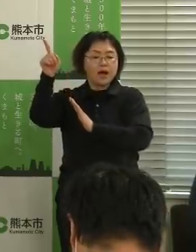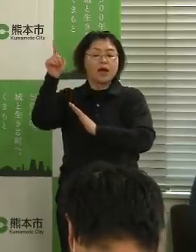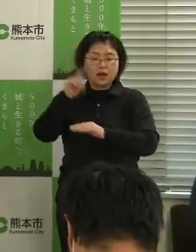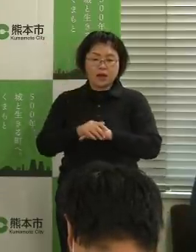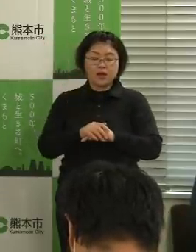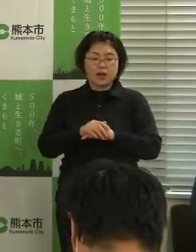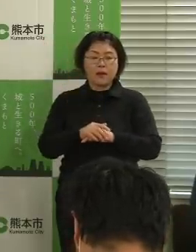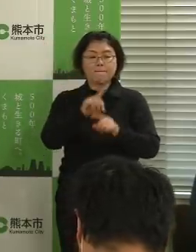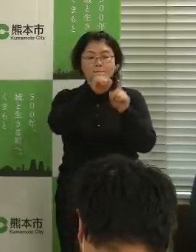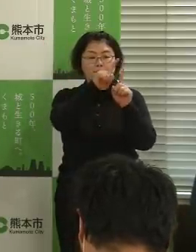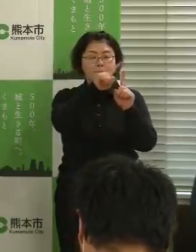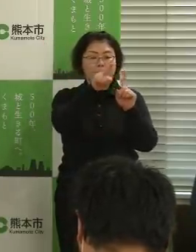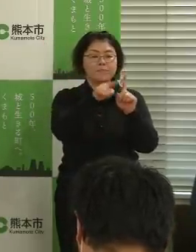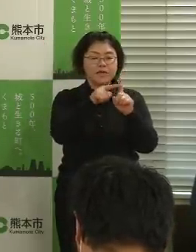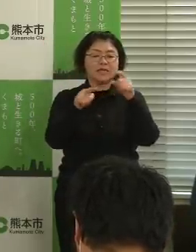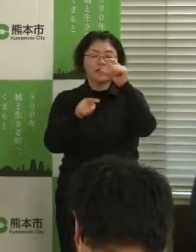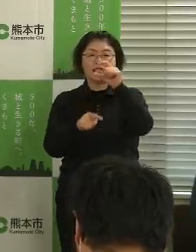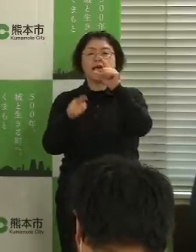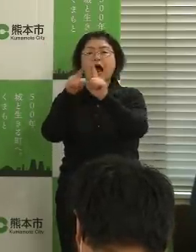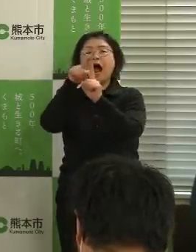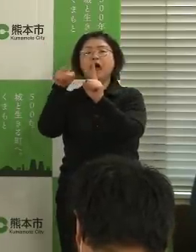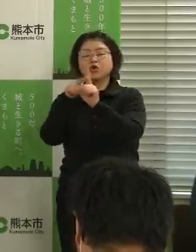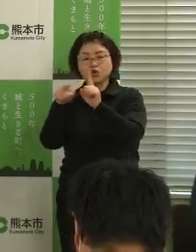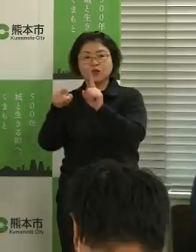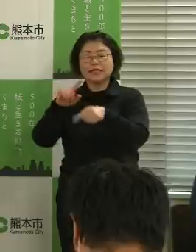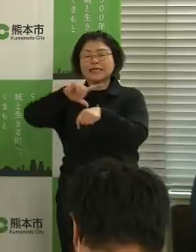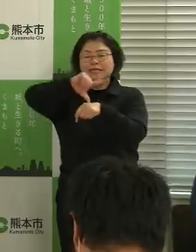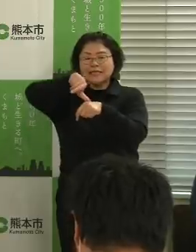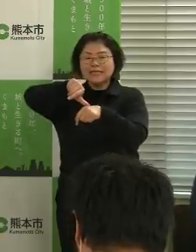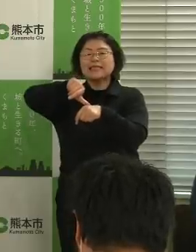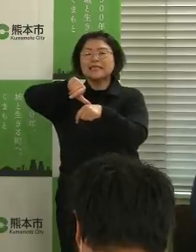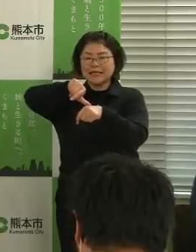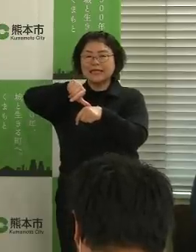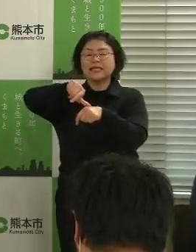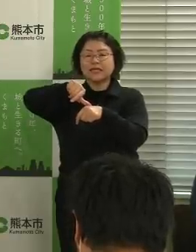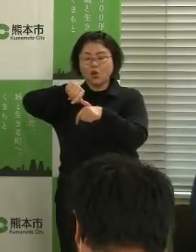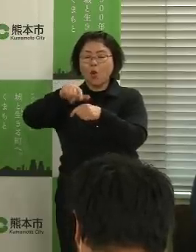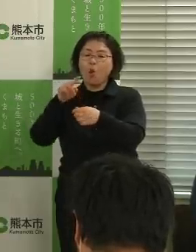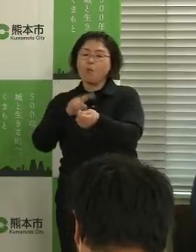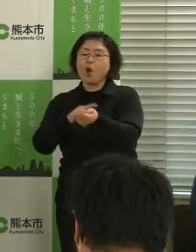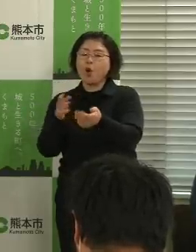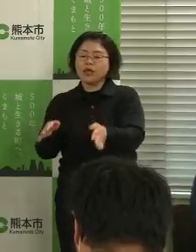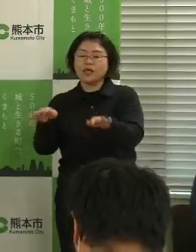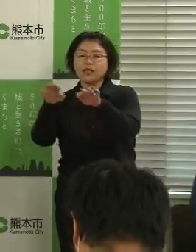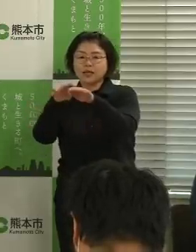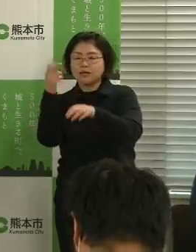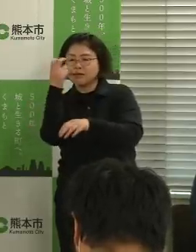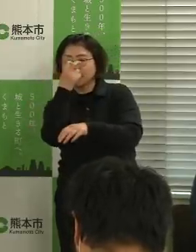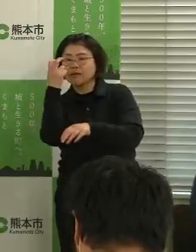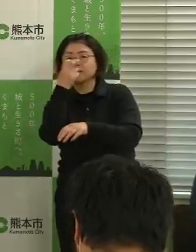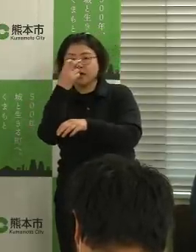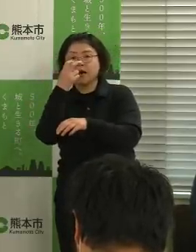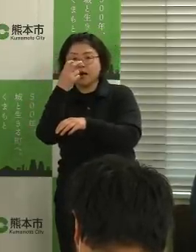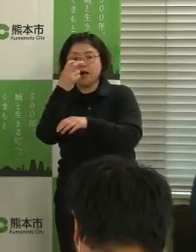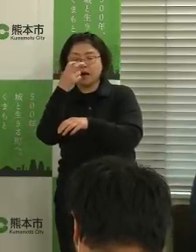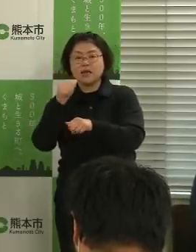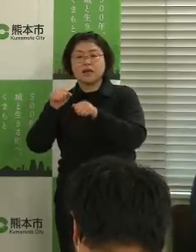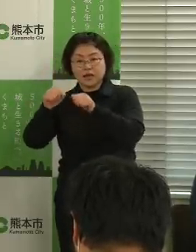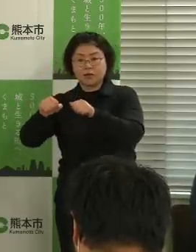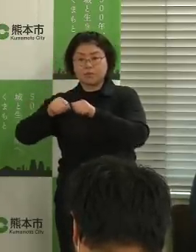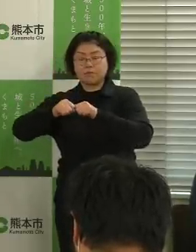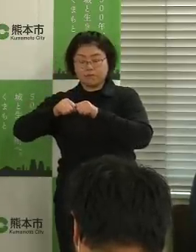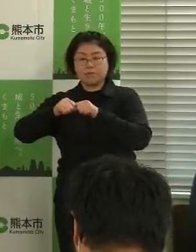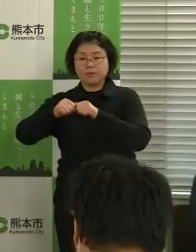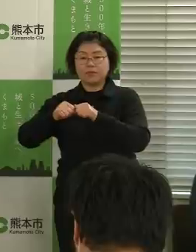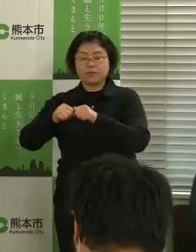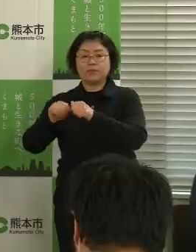PCR 検査を行うことのできる地域外来検査センターっていうのを設置できる旨の通知を出したそうなんですけれども、それに関して熊